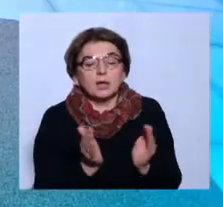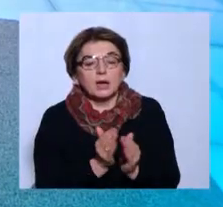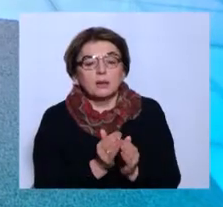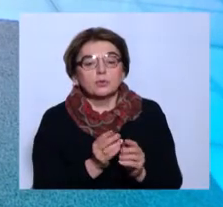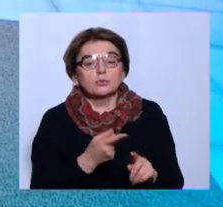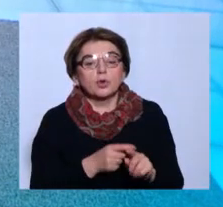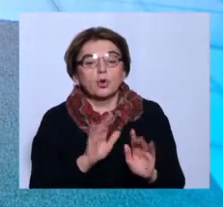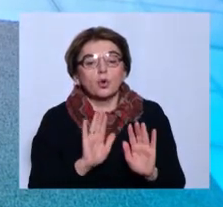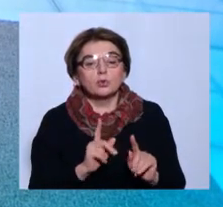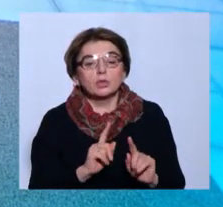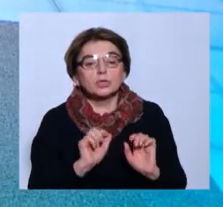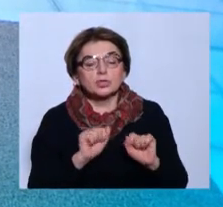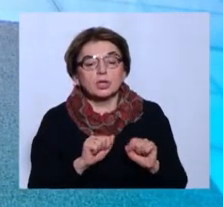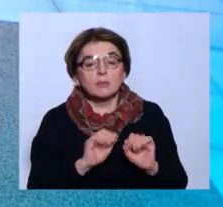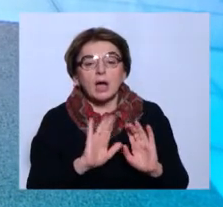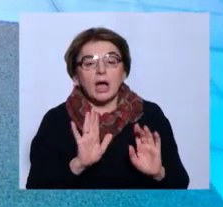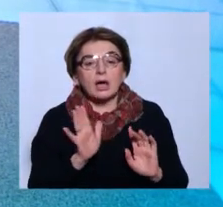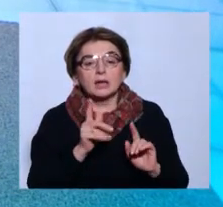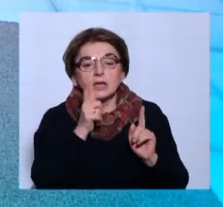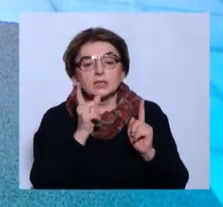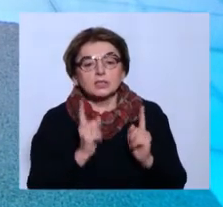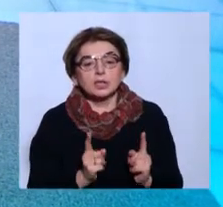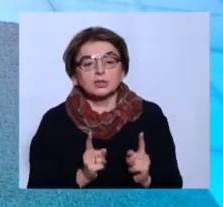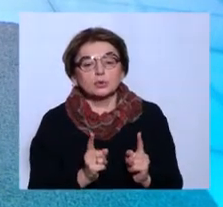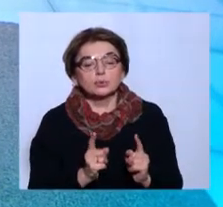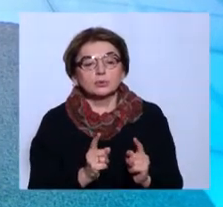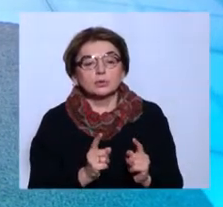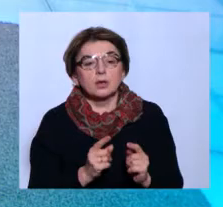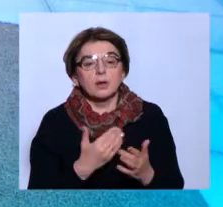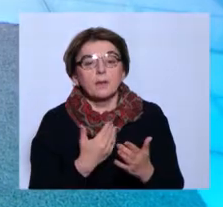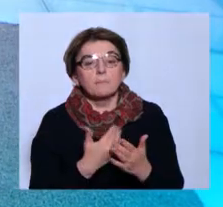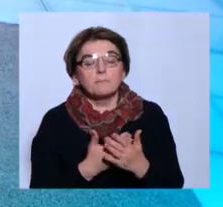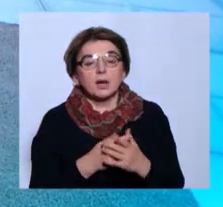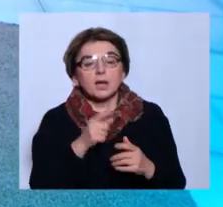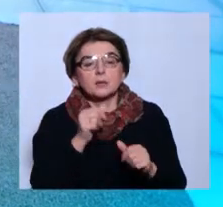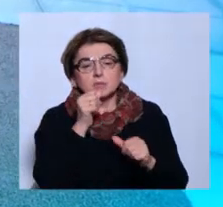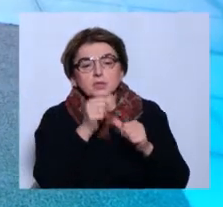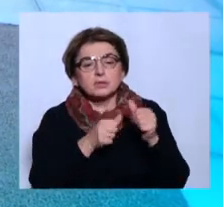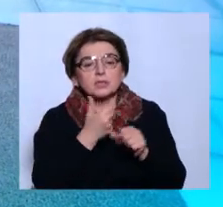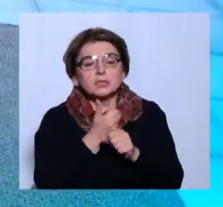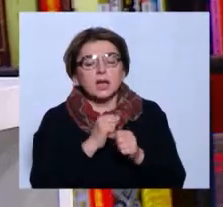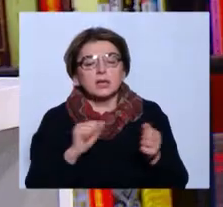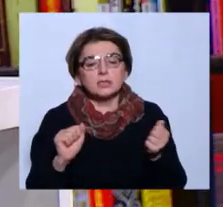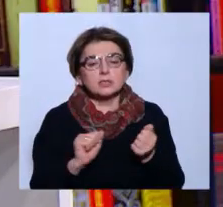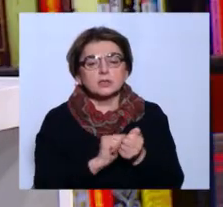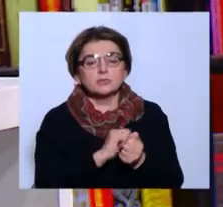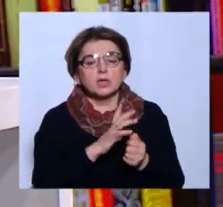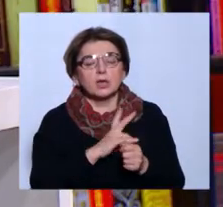შემდეგ. ხოლო რაც შეეხება არასეზონურს, აი, მაგალითად იმ წელიწადს იყო ისეთი გვალვა, რომ